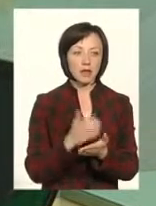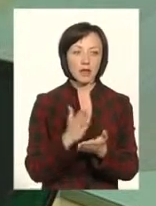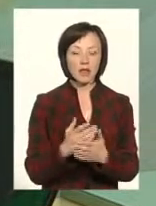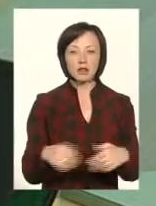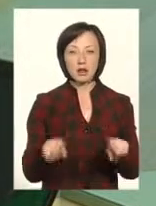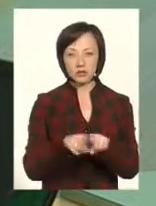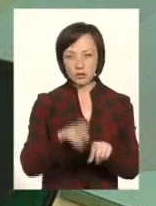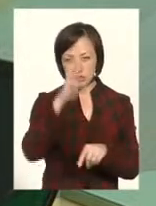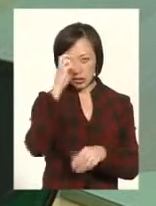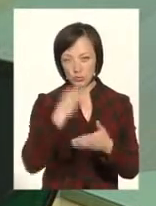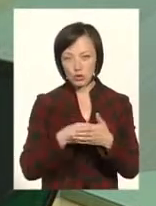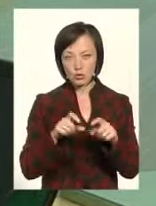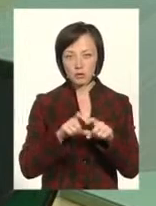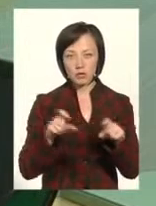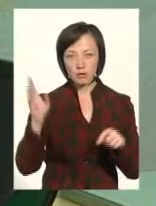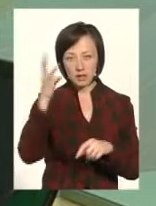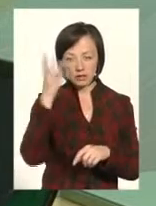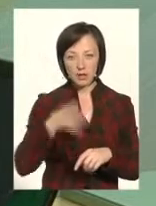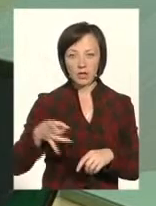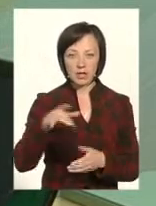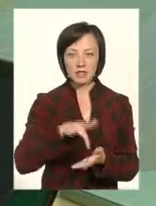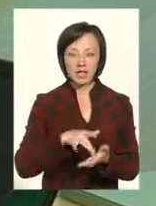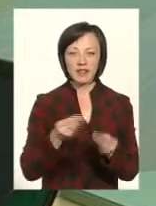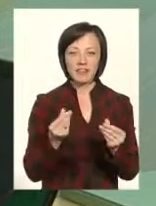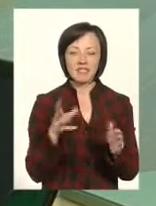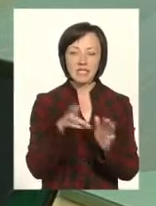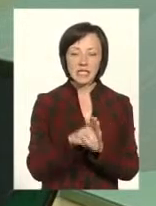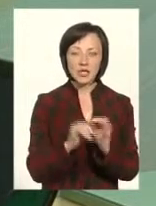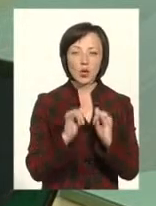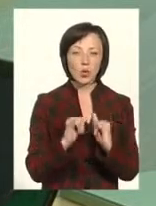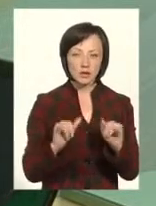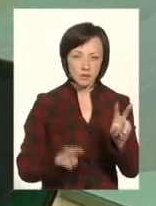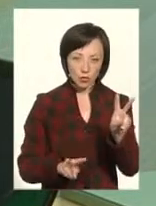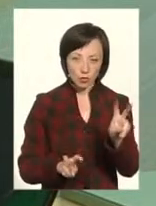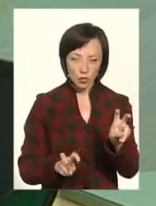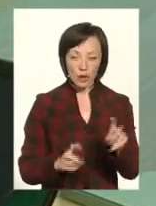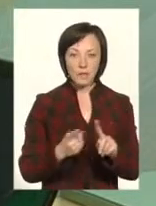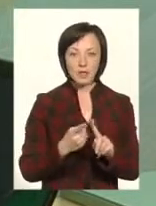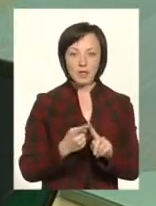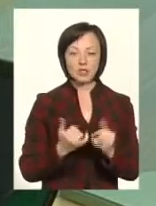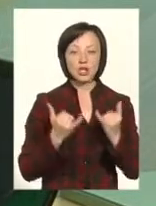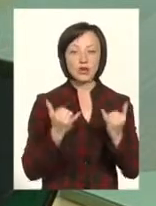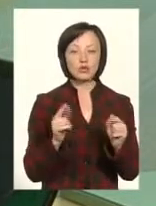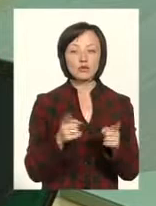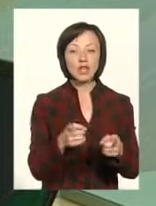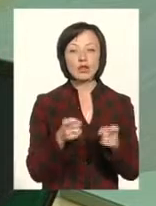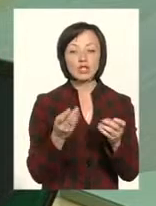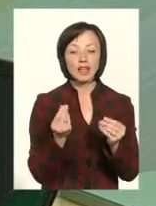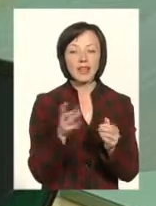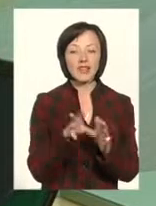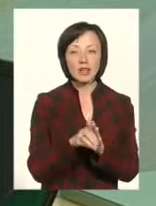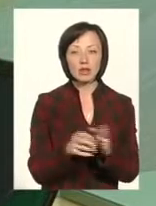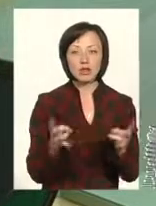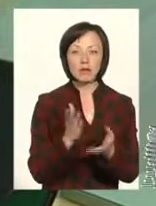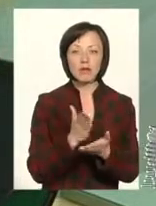також державно-бюджетна установа «Хмельницький регіональний центр з інвестицій та розвитку». А саме, по-перше, для того, щоб залучити інвестора,